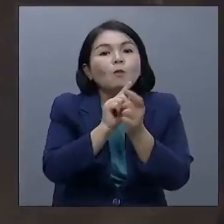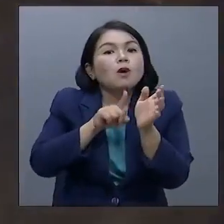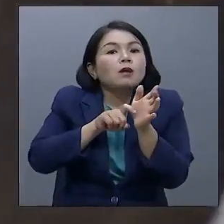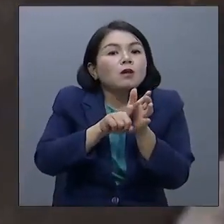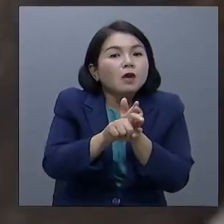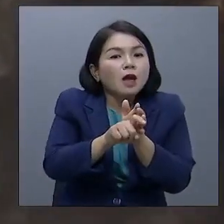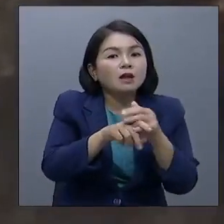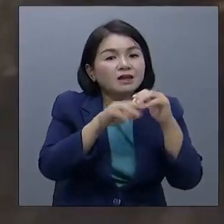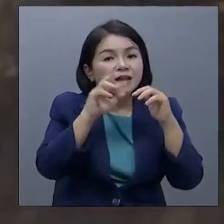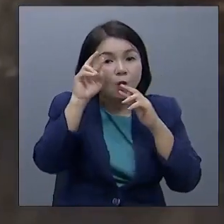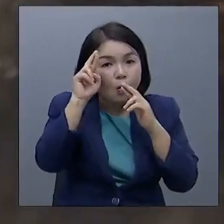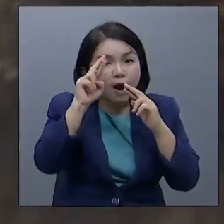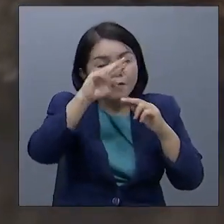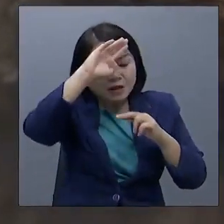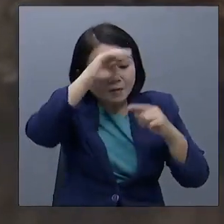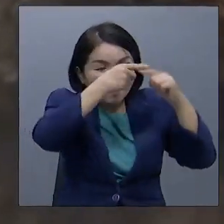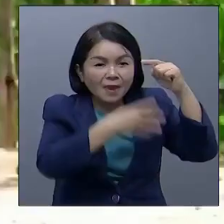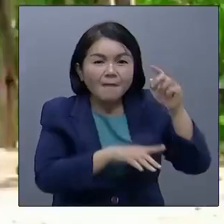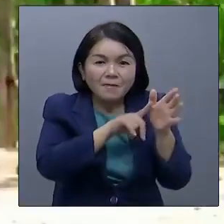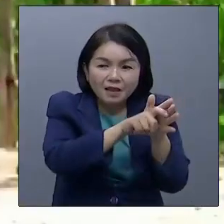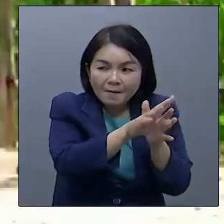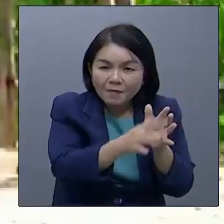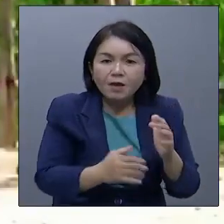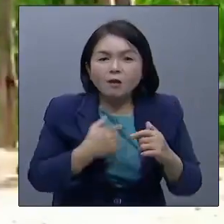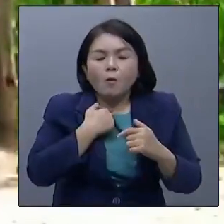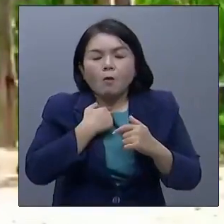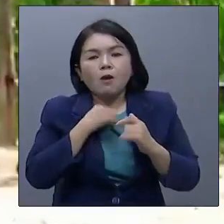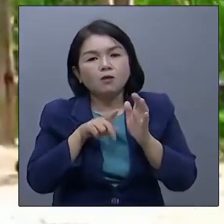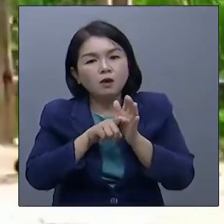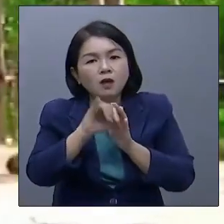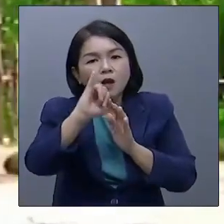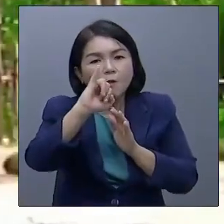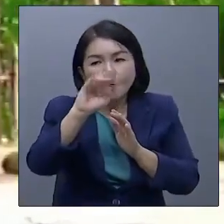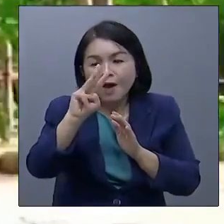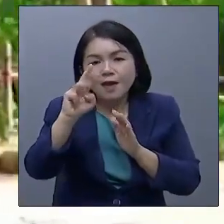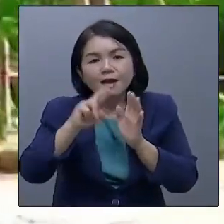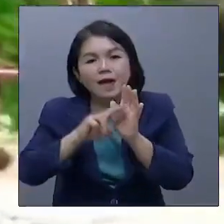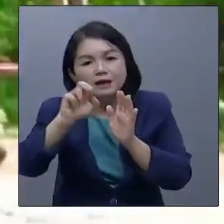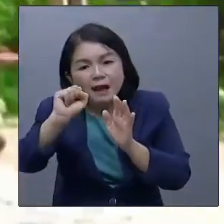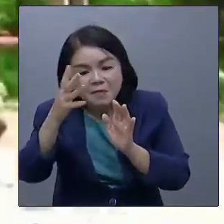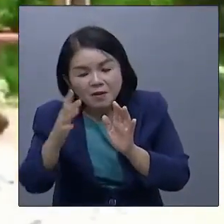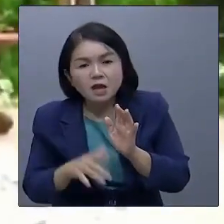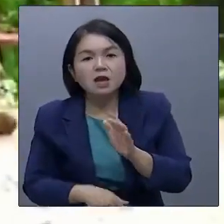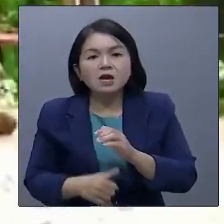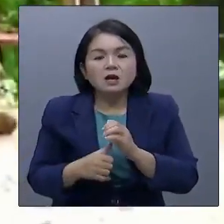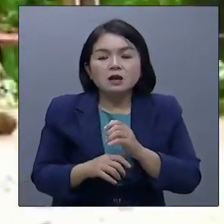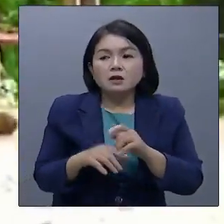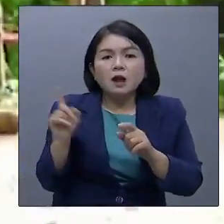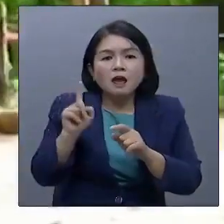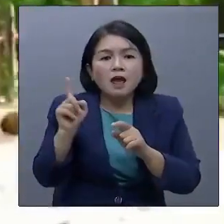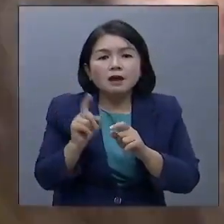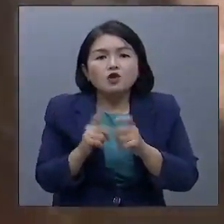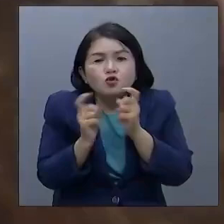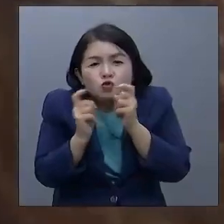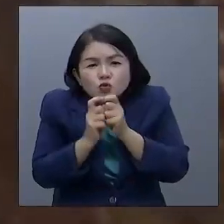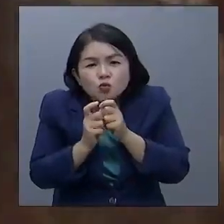คเฝ้าระวังในช้างอย่างเช่นพยาธิวัณโรคช้างไวรัสเฮอร์ปีสแล้วก็โรคฉี่หนูแต่ก็ยังต้องกัก